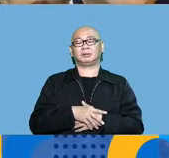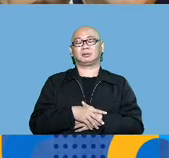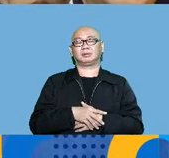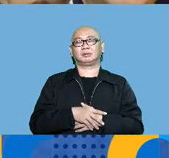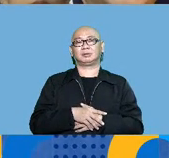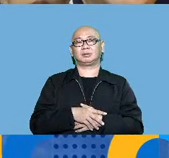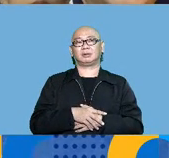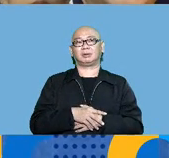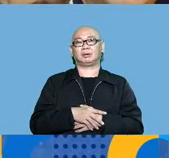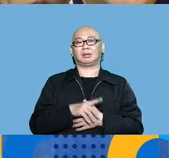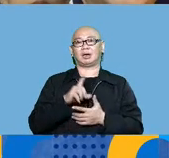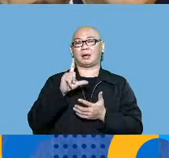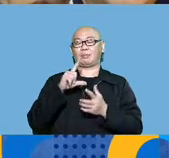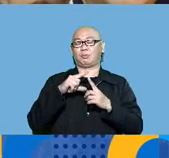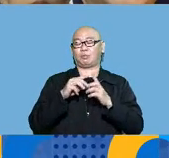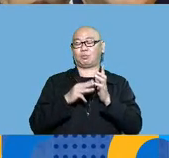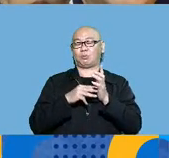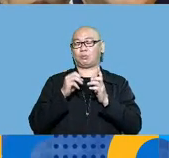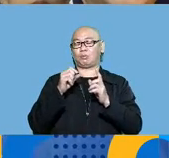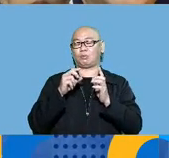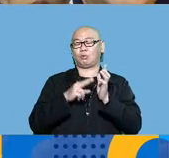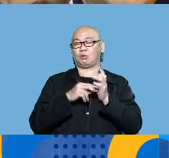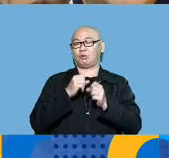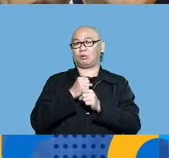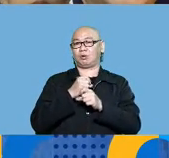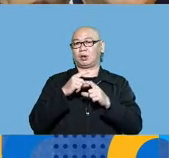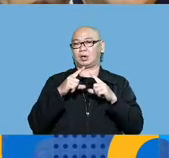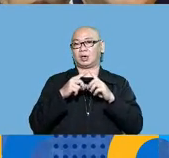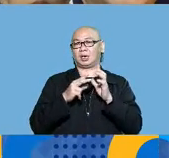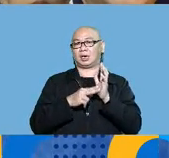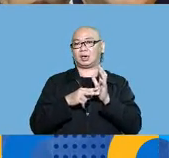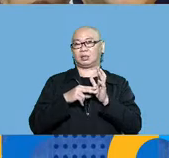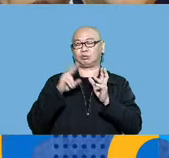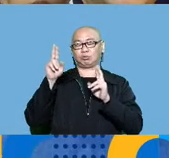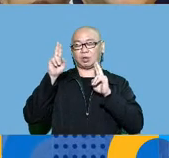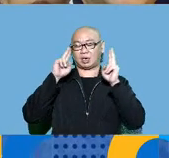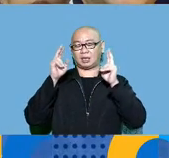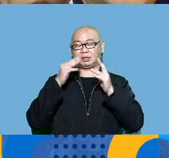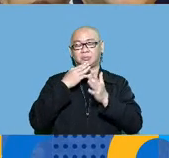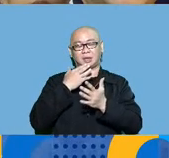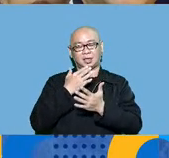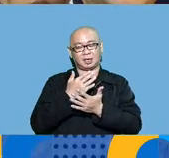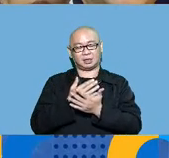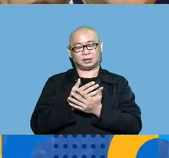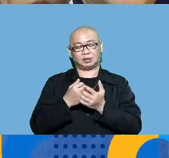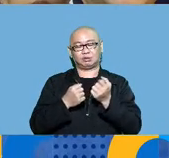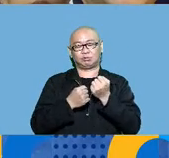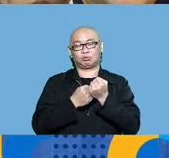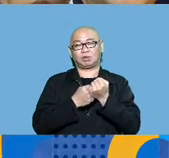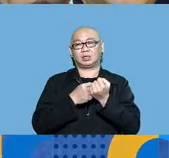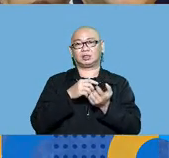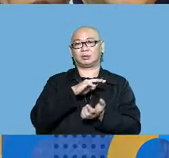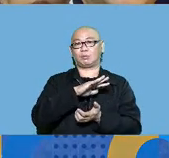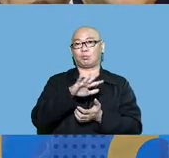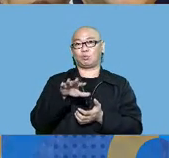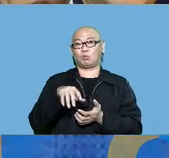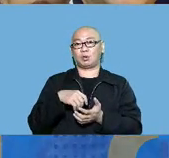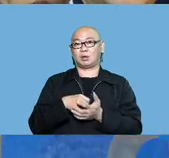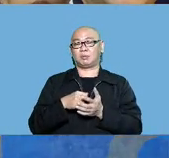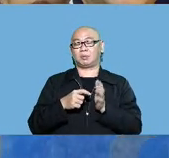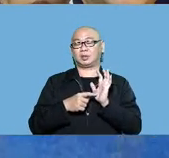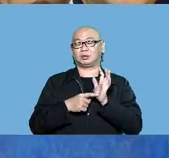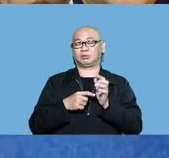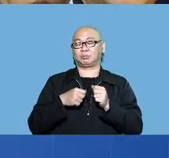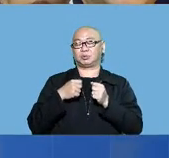Sampangan, Lamongan, ya Ungaran, terima kasih atas kebersamaan, dukungan selama ini. Terima kasih semuanya yang memberi motivasi